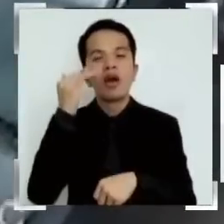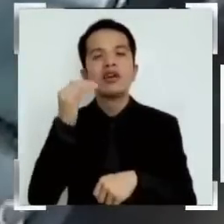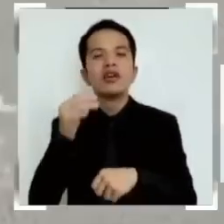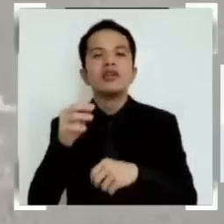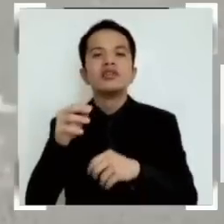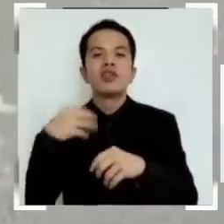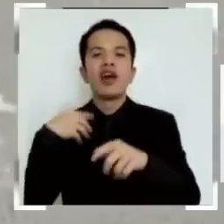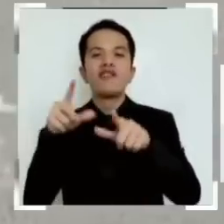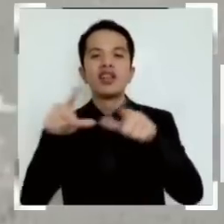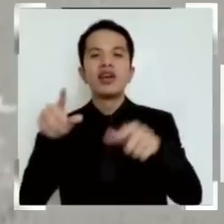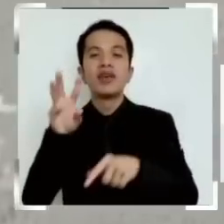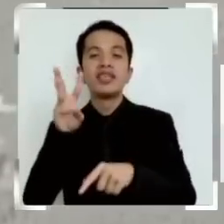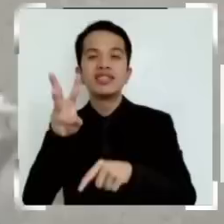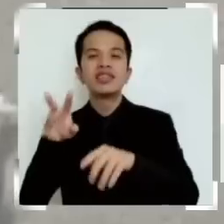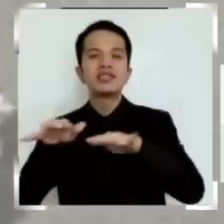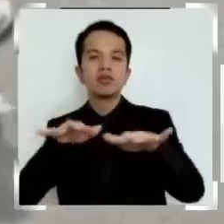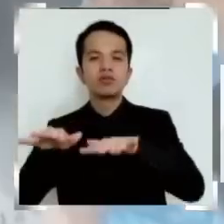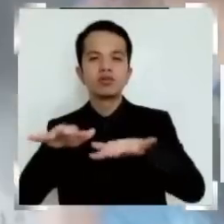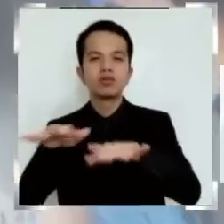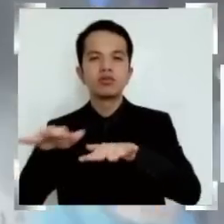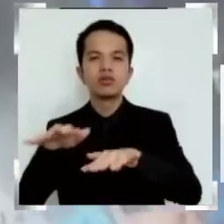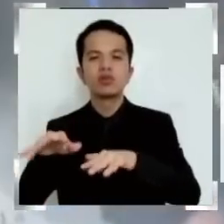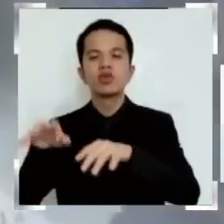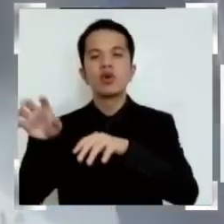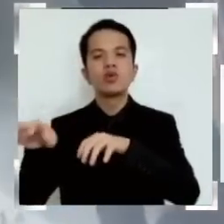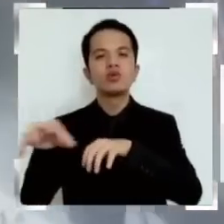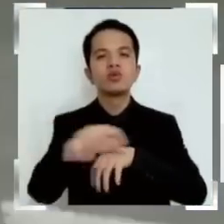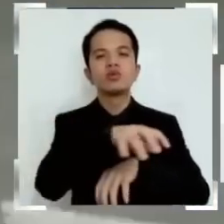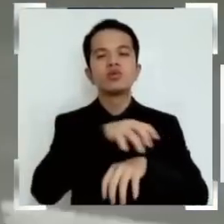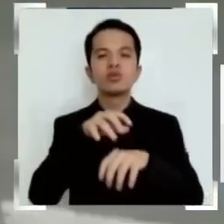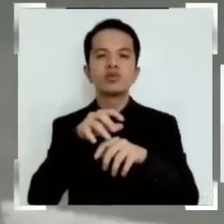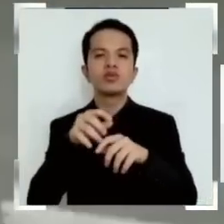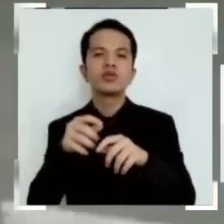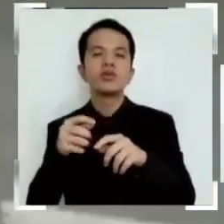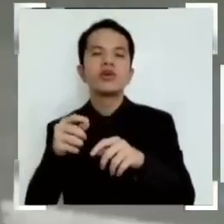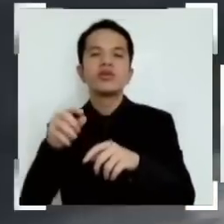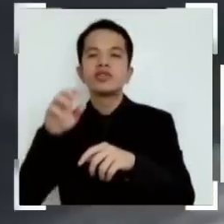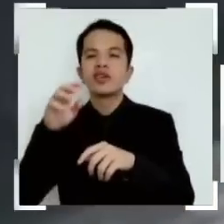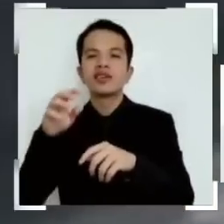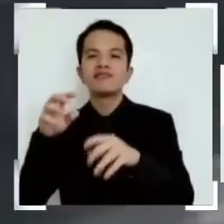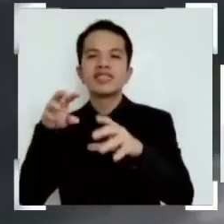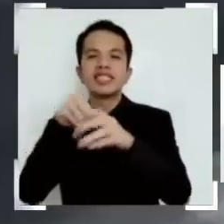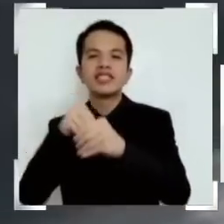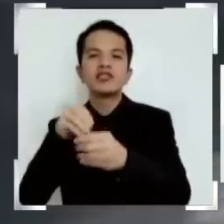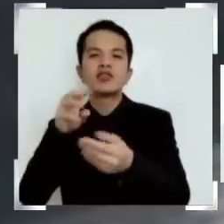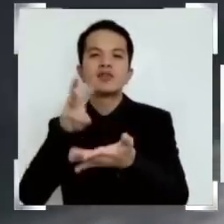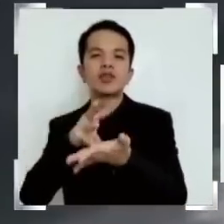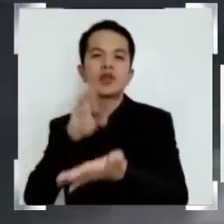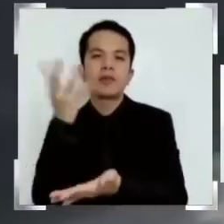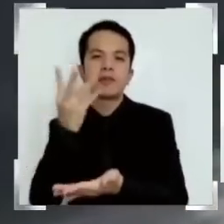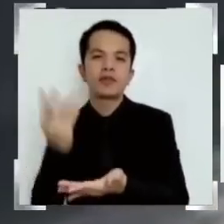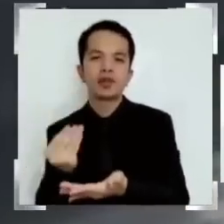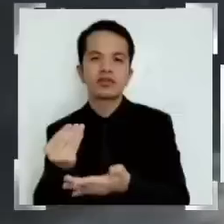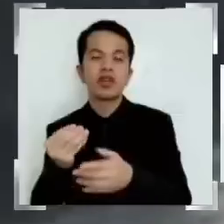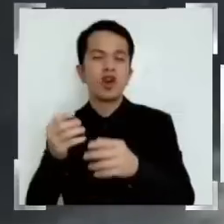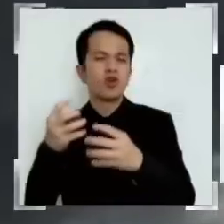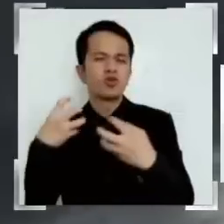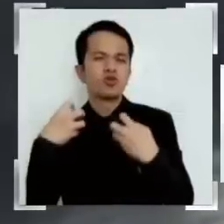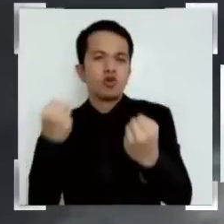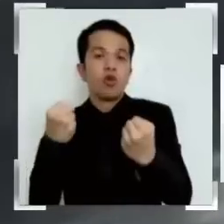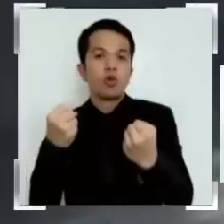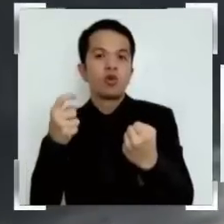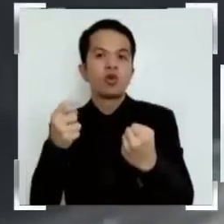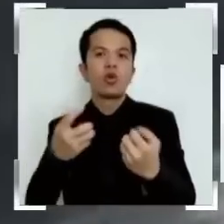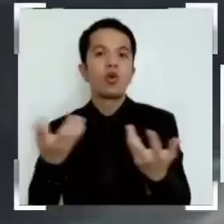lindol na tumama 11 kilometro mula sa Calatagan, Batangas. Ang pinakamalakas na intensity naramdaman sa